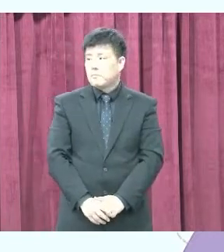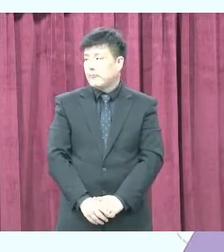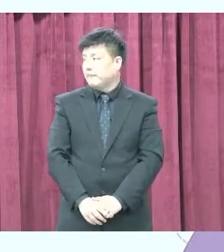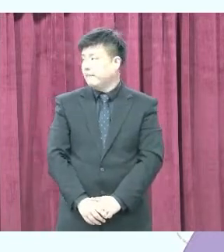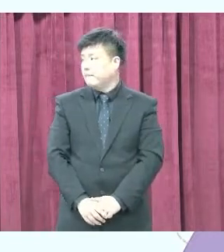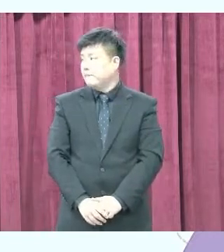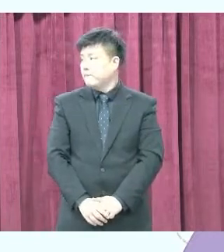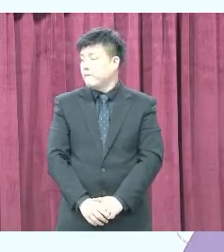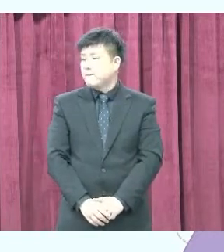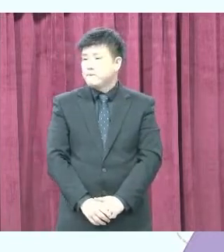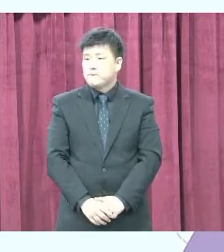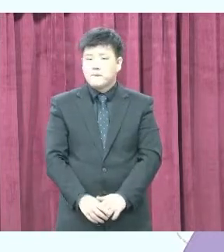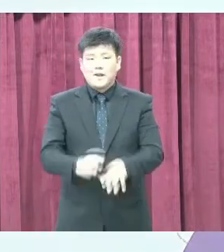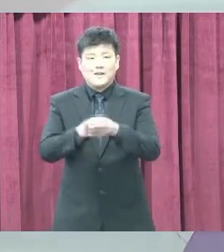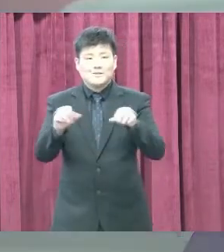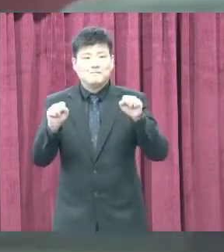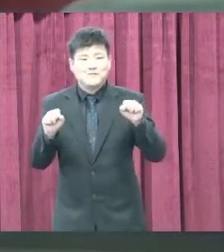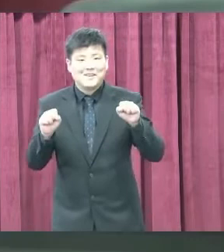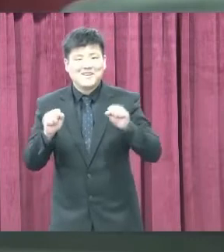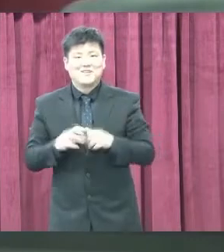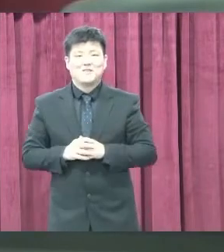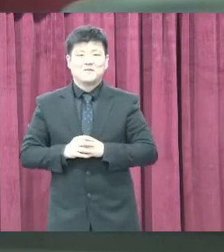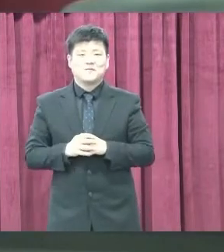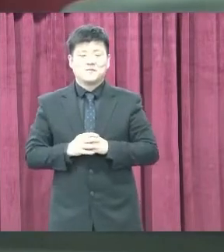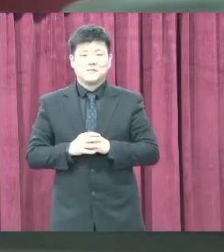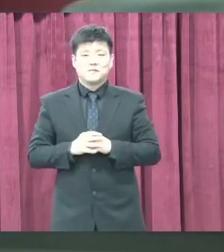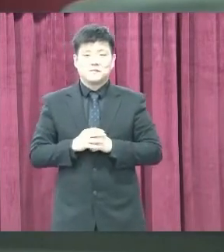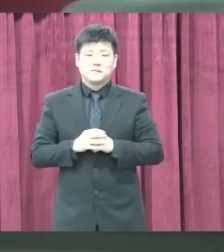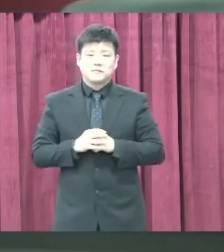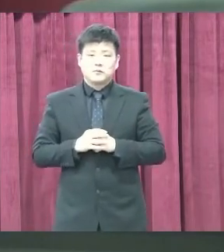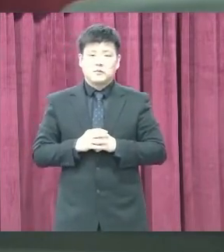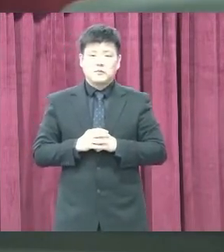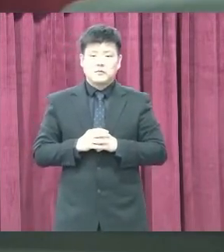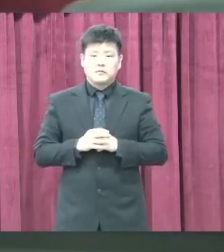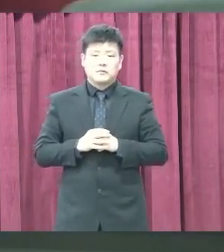이렇게 하면 돼요? 네. 안녕하십니까. 저도 이게